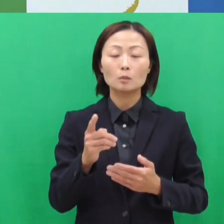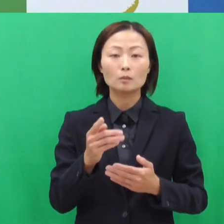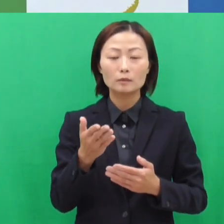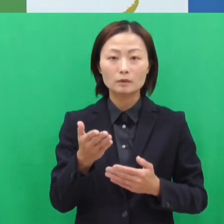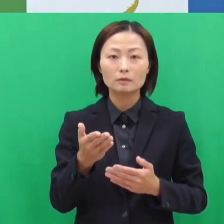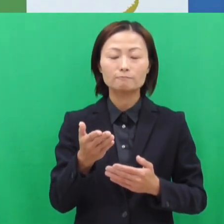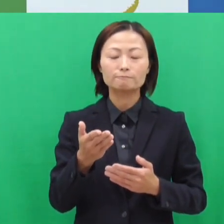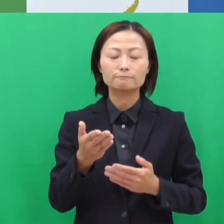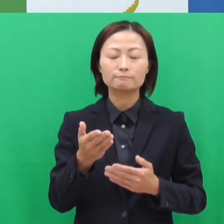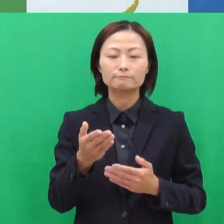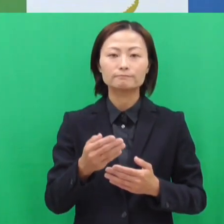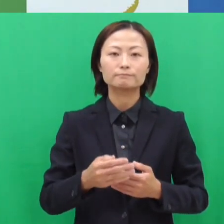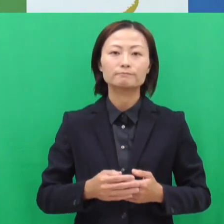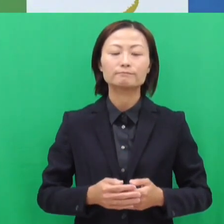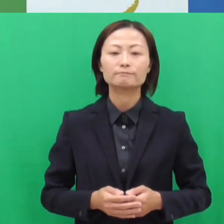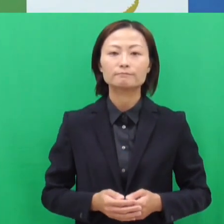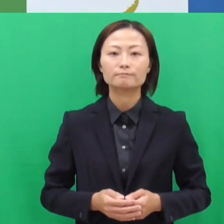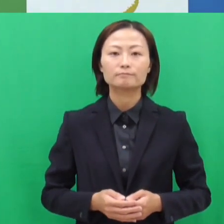か